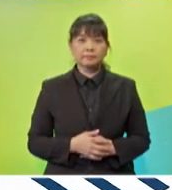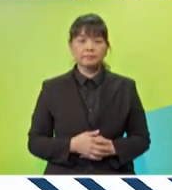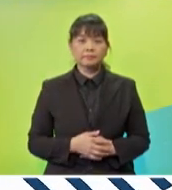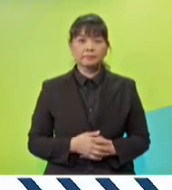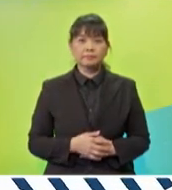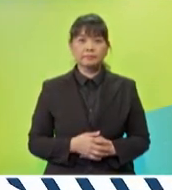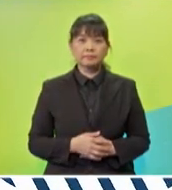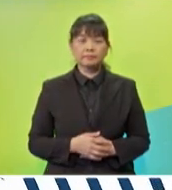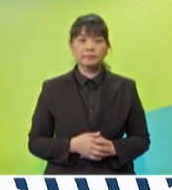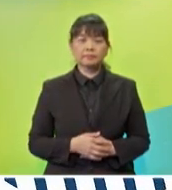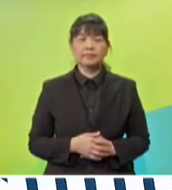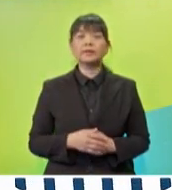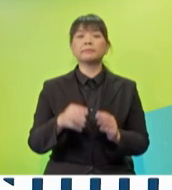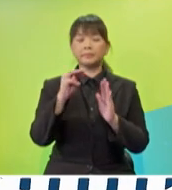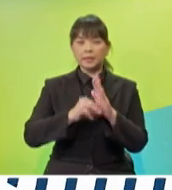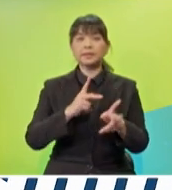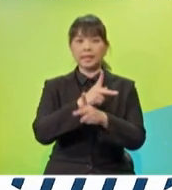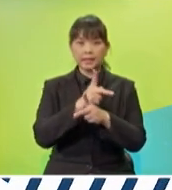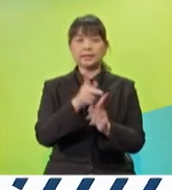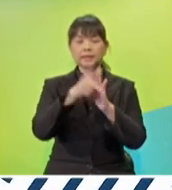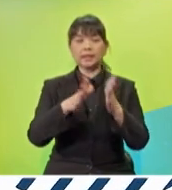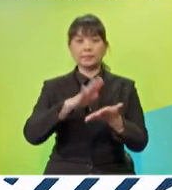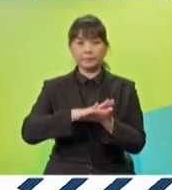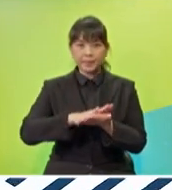menjaga kebersihan diri